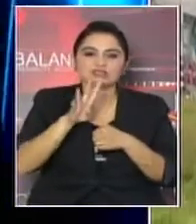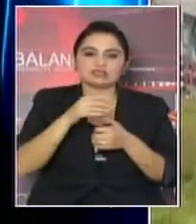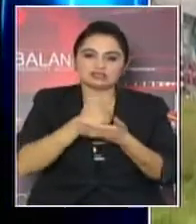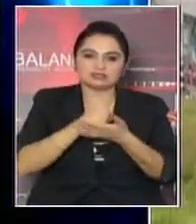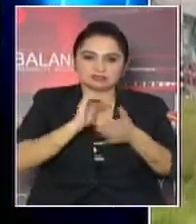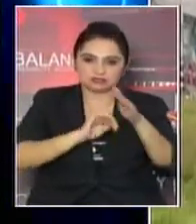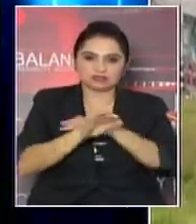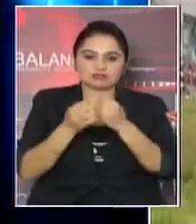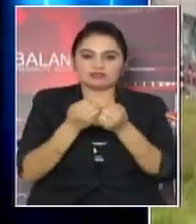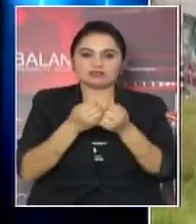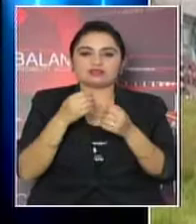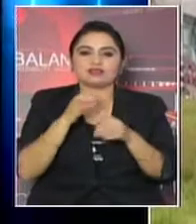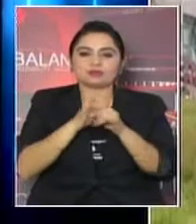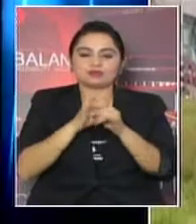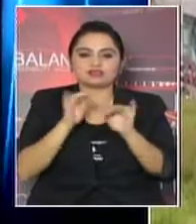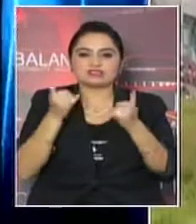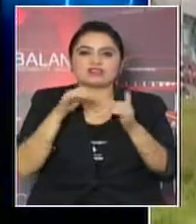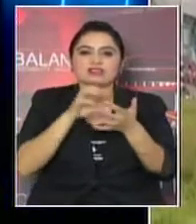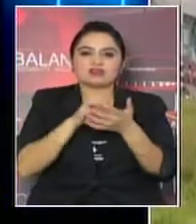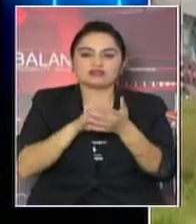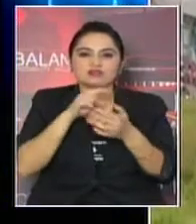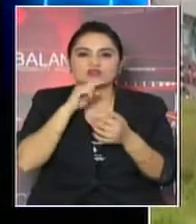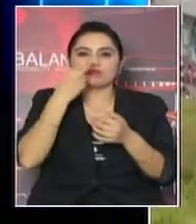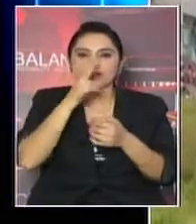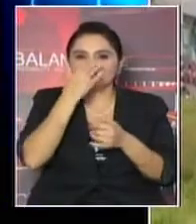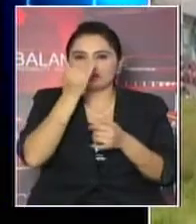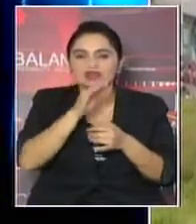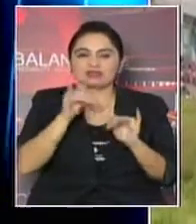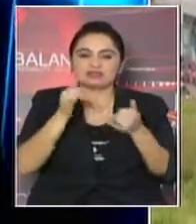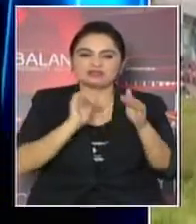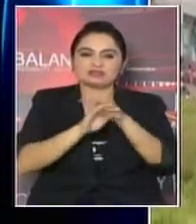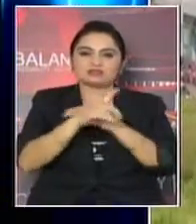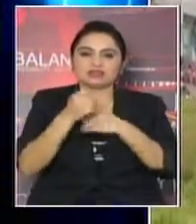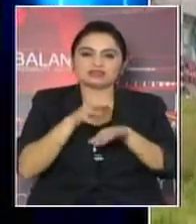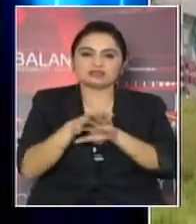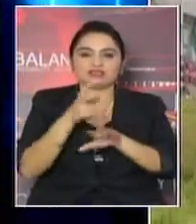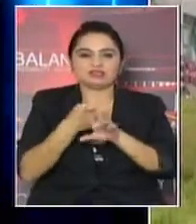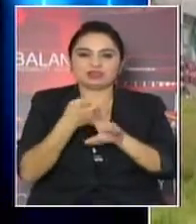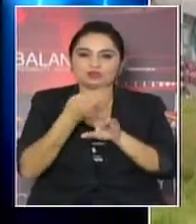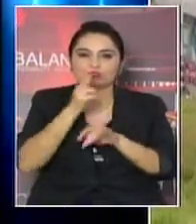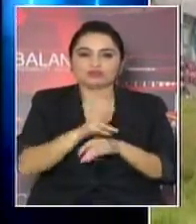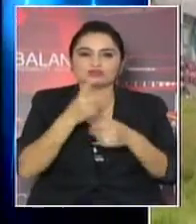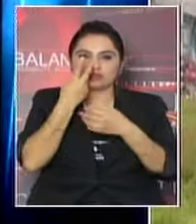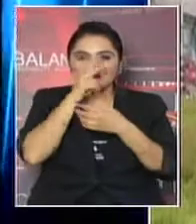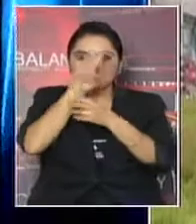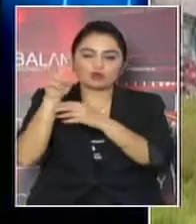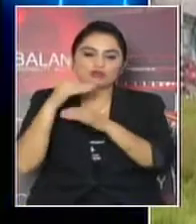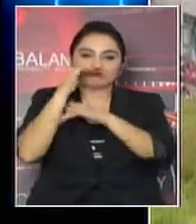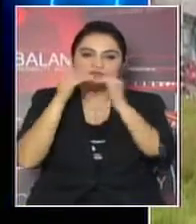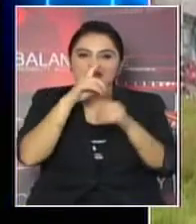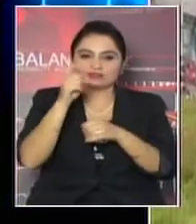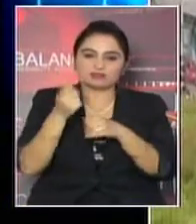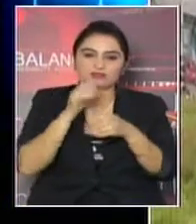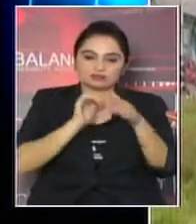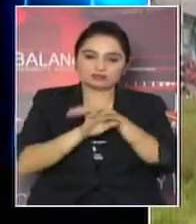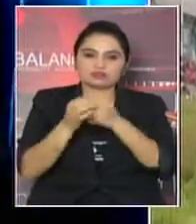भइरहँदा जिरीमा व्यवस्थित खेल मैदान नहुँदा खेल सञ्चालनको लागि निकै कठिन परेको छ। पर्यटन विकासको लागि